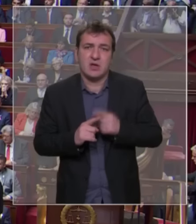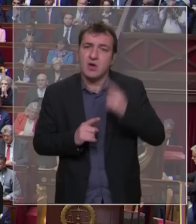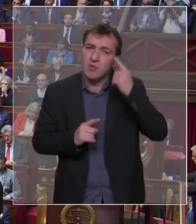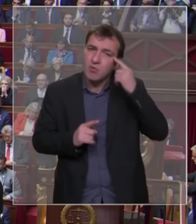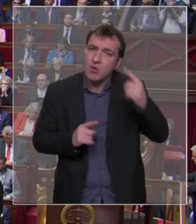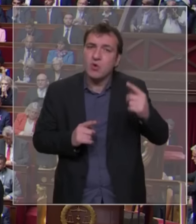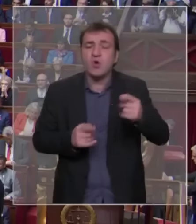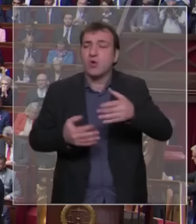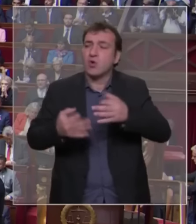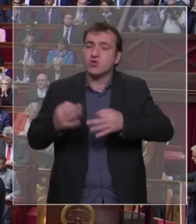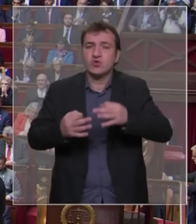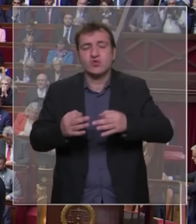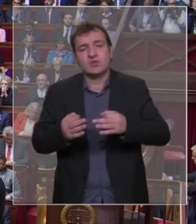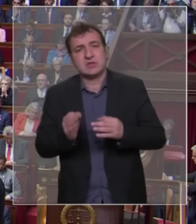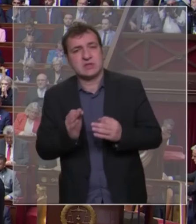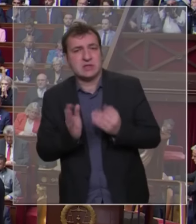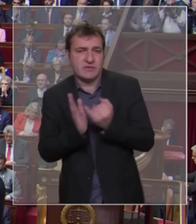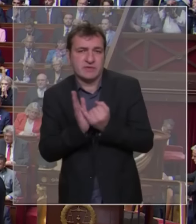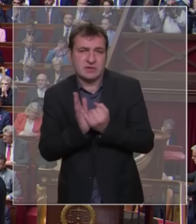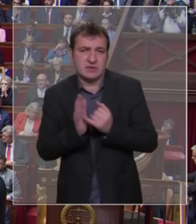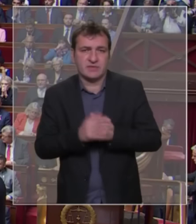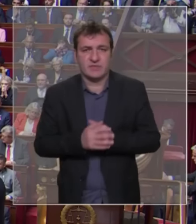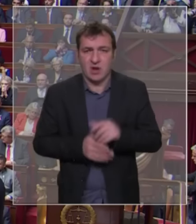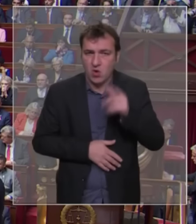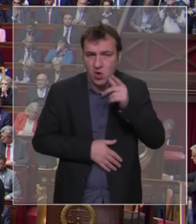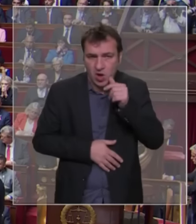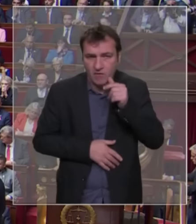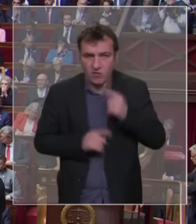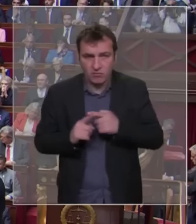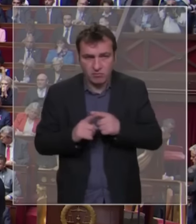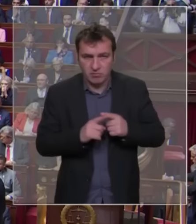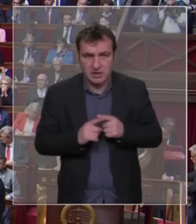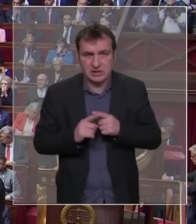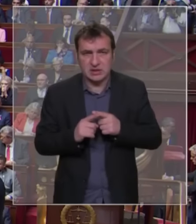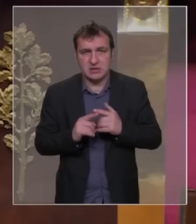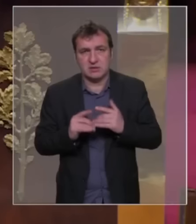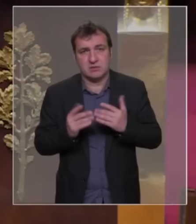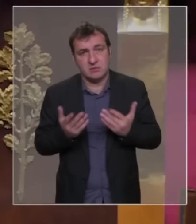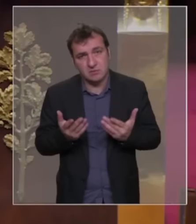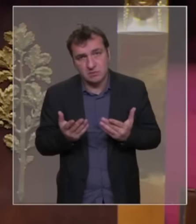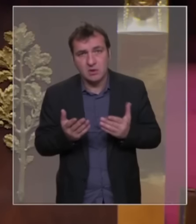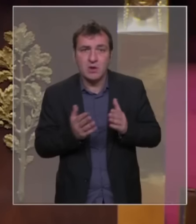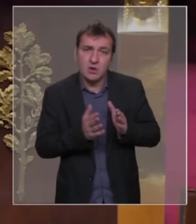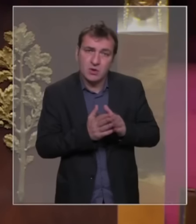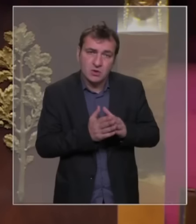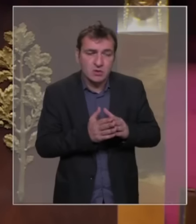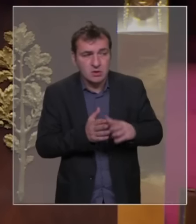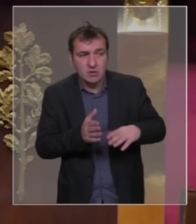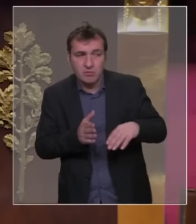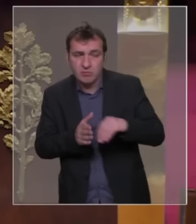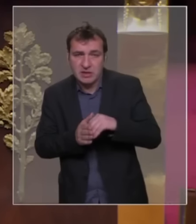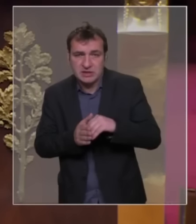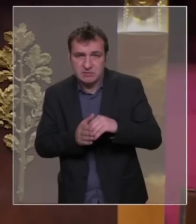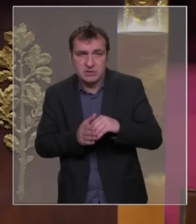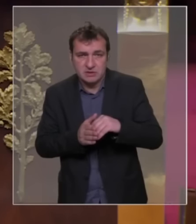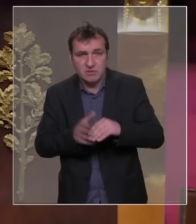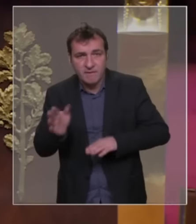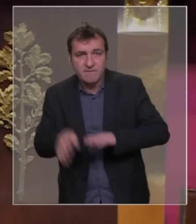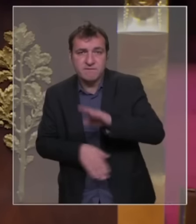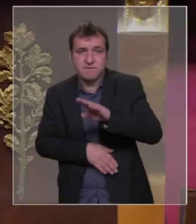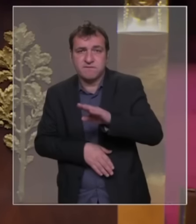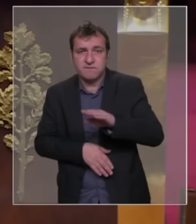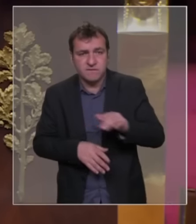fiscale. Ce partage de l'effort nous conduira à demander une participation au redressement collectif aux